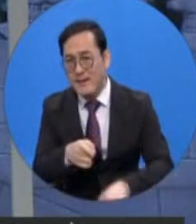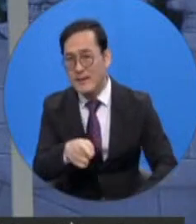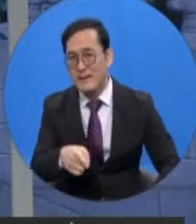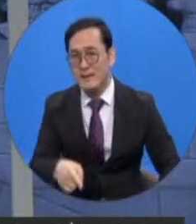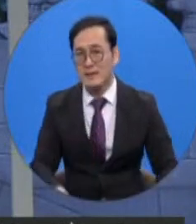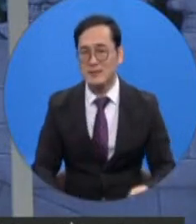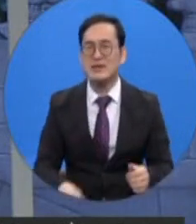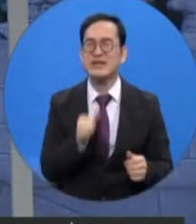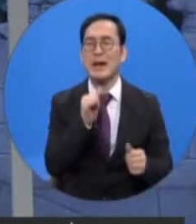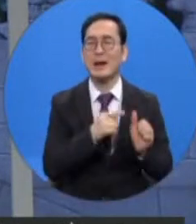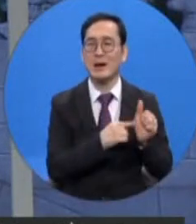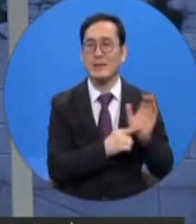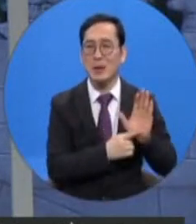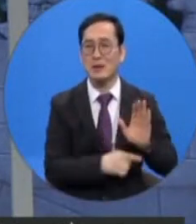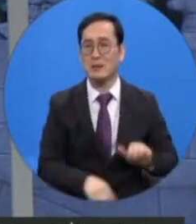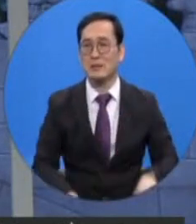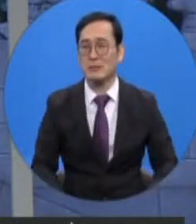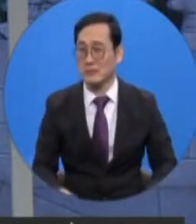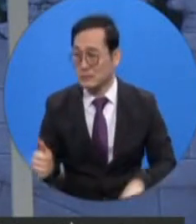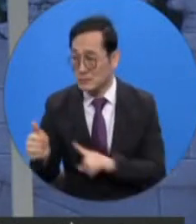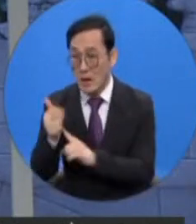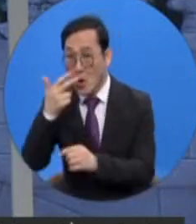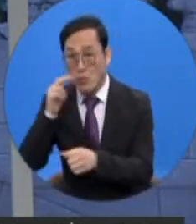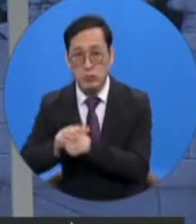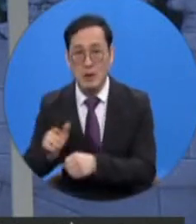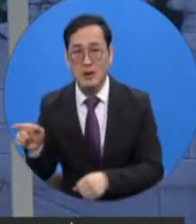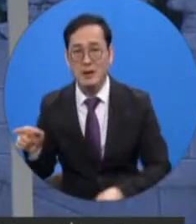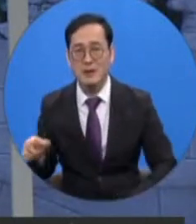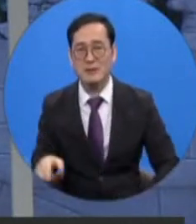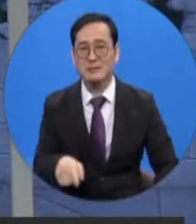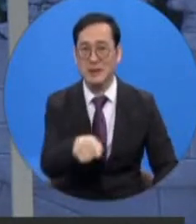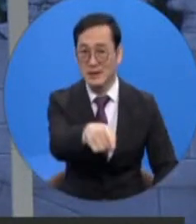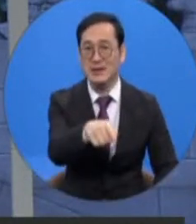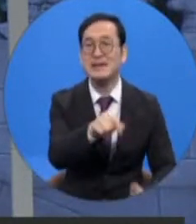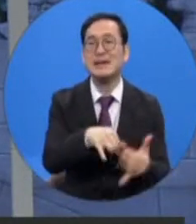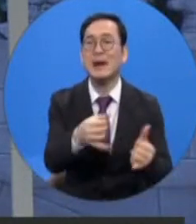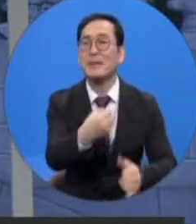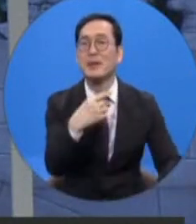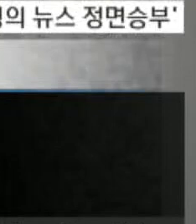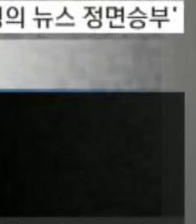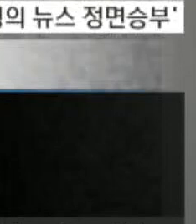그럼 진실은 누가 알고 있을까? YTN 기자가 알고 있겠죠. YTN 기자의 이야기 들어보시죠.